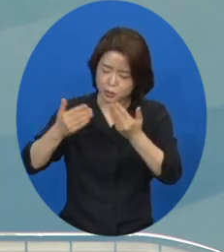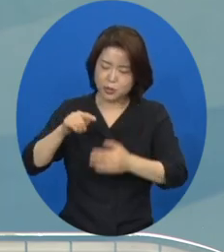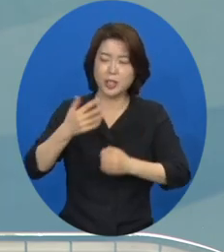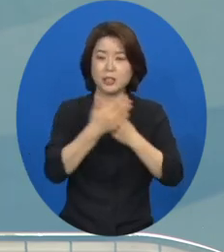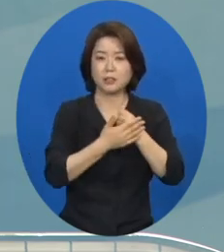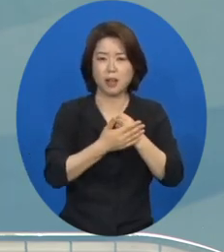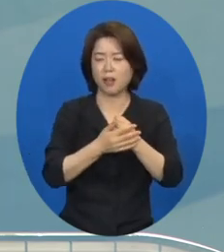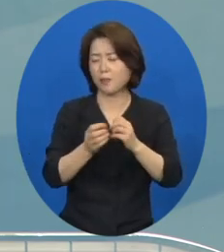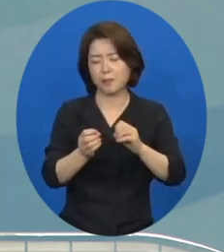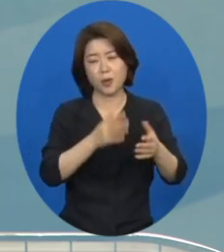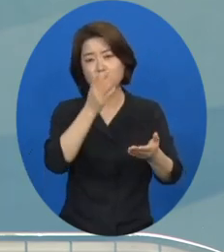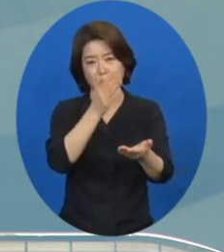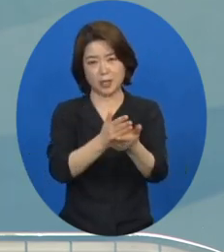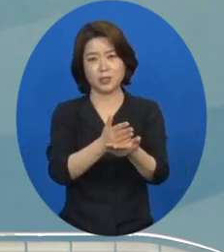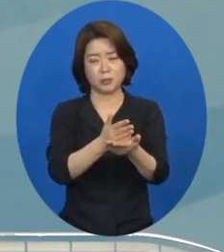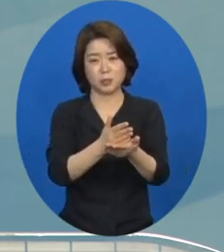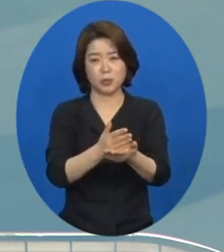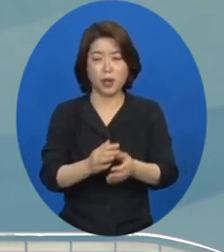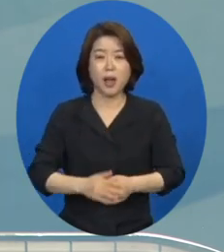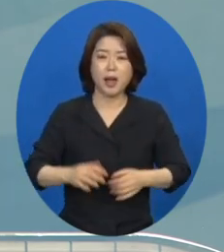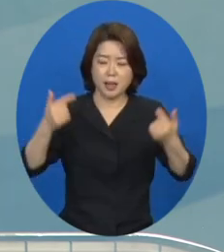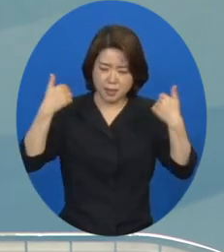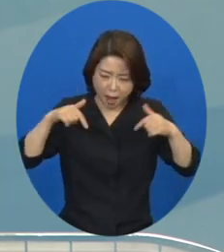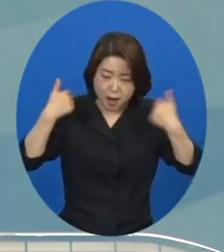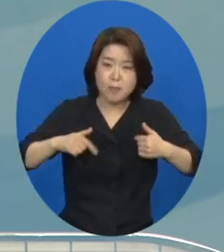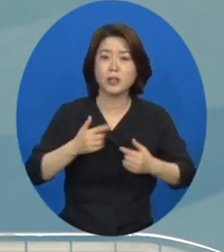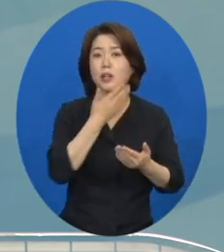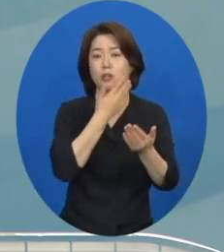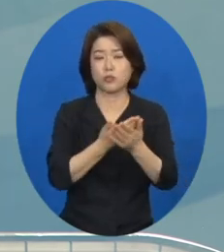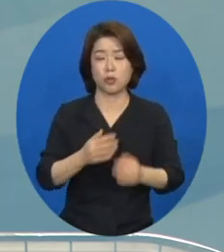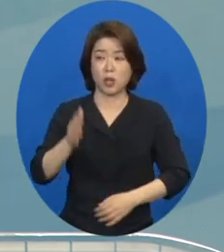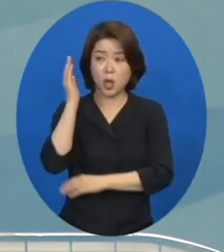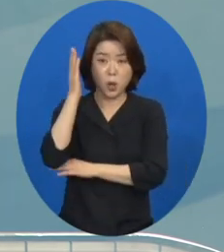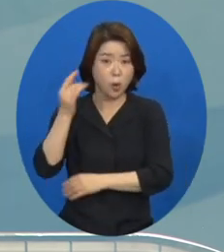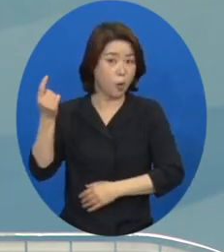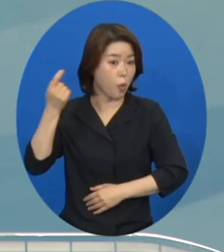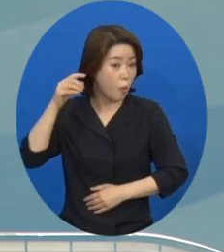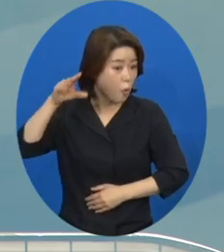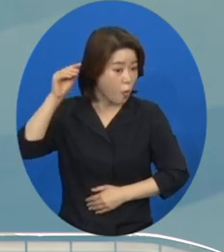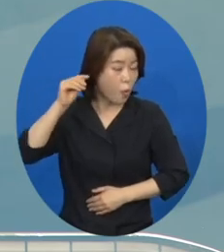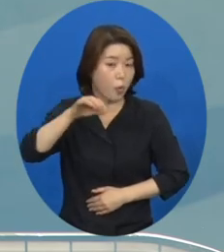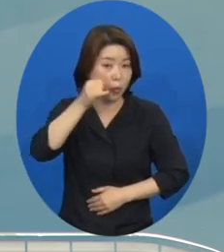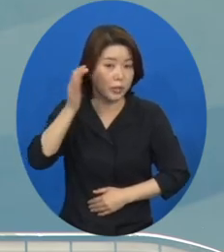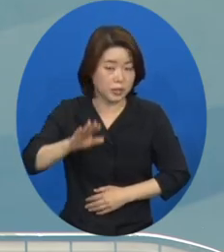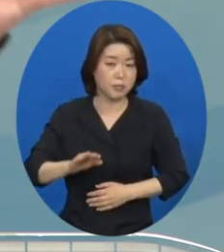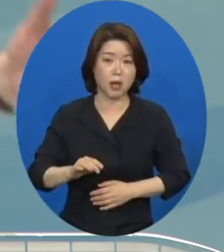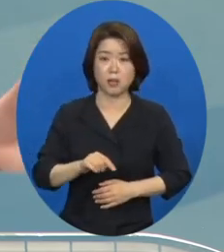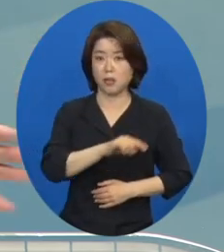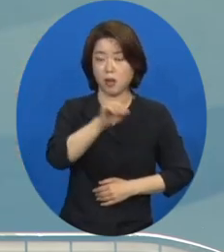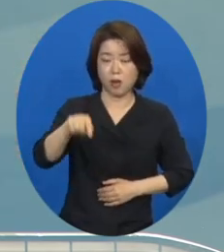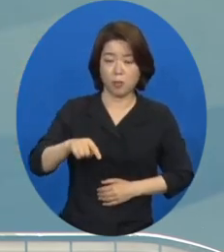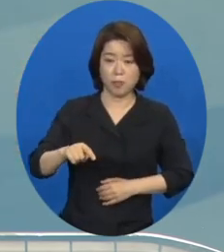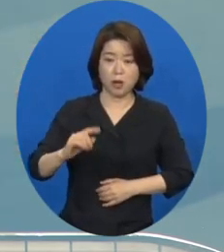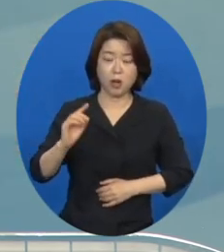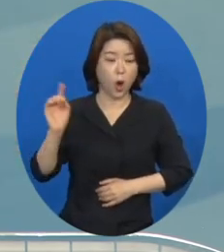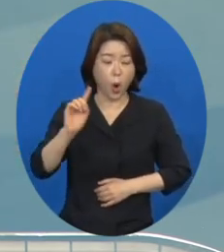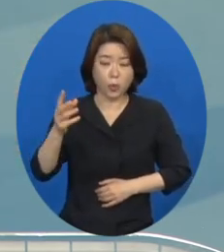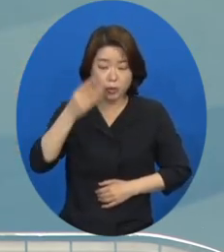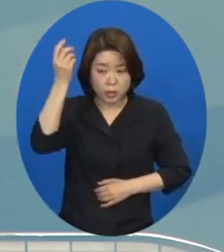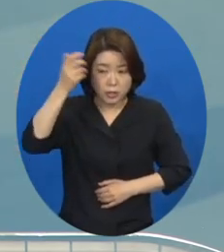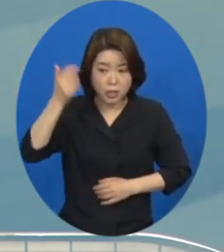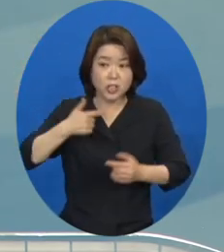돼요. 날마다가 중요합니다. 설교 들어도 여러분이 어떤 성령 체험을